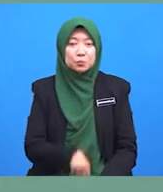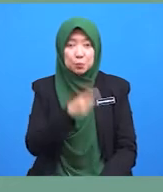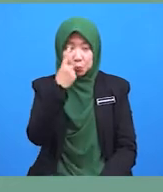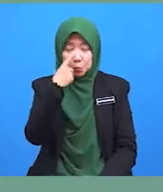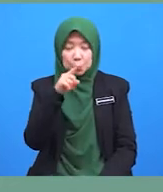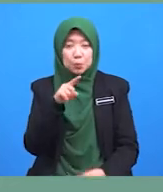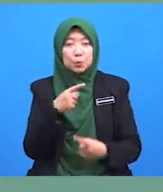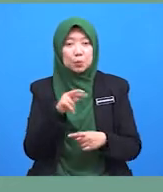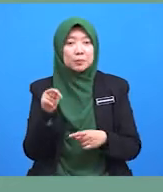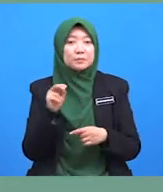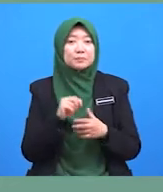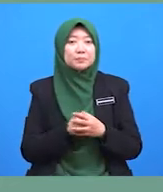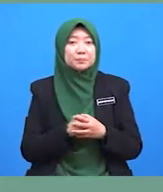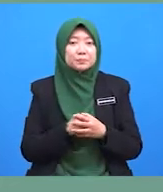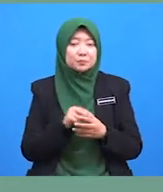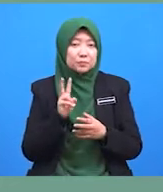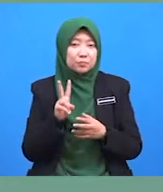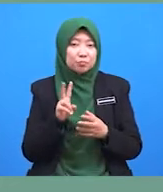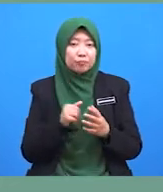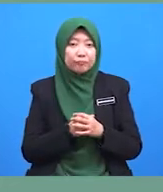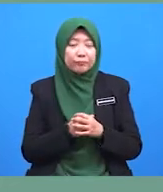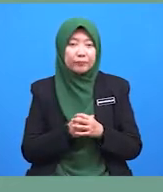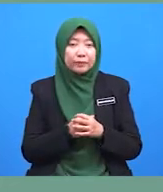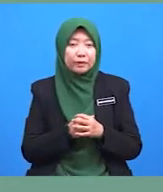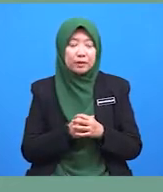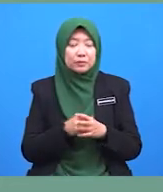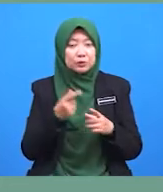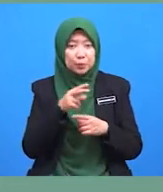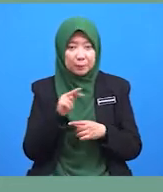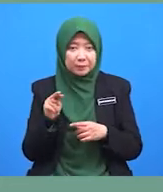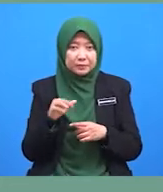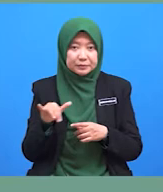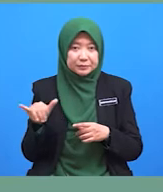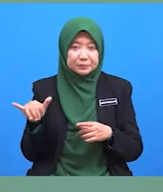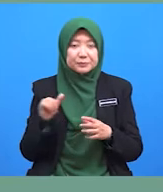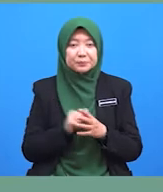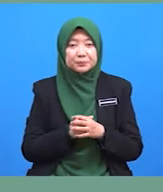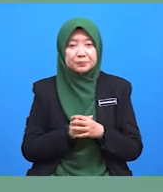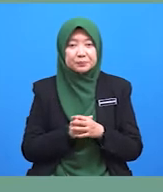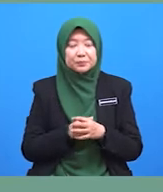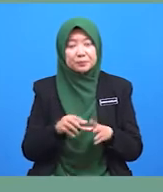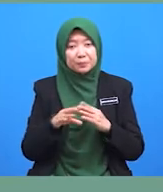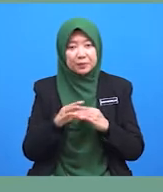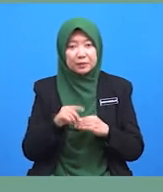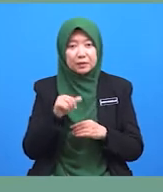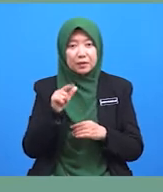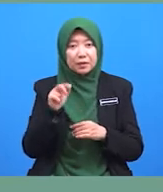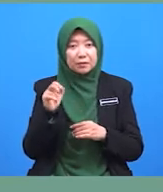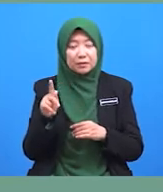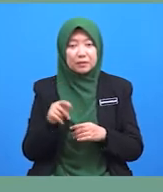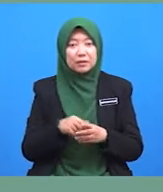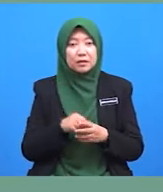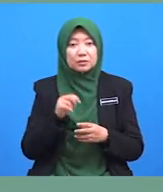Bagi soalan yang kedua, iaitu 3 aksesori mesin galvanik. Jawapannya ialah pad galvanik,